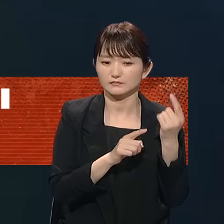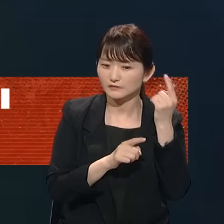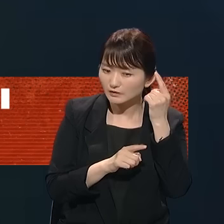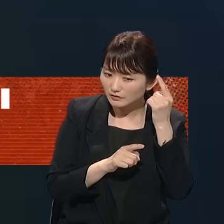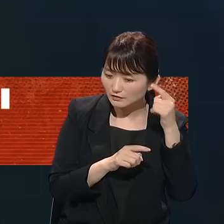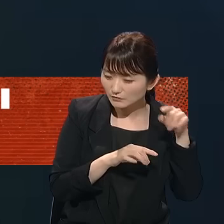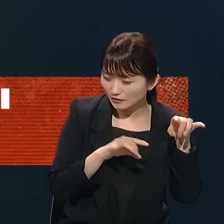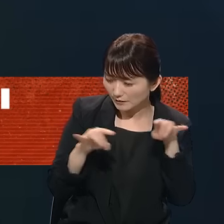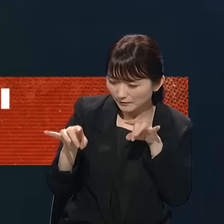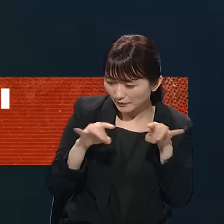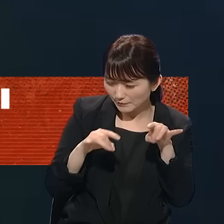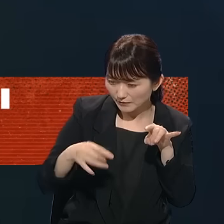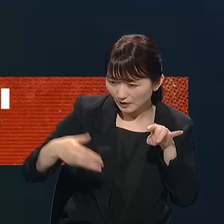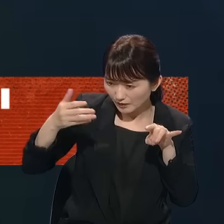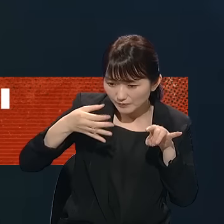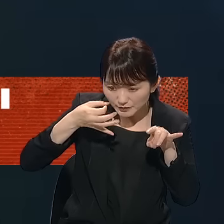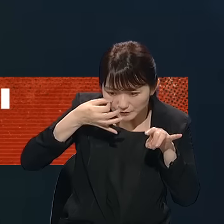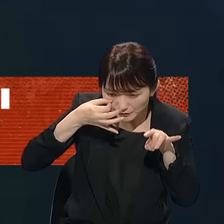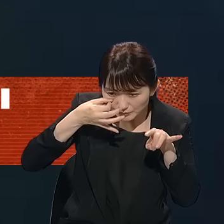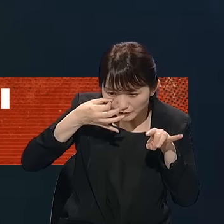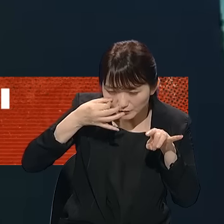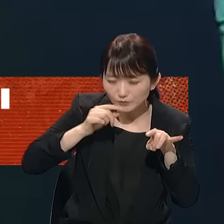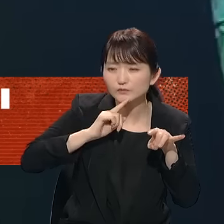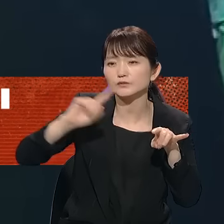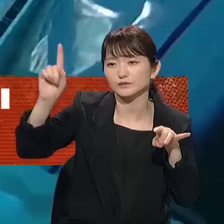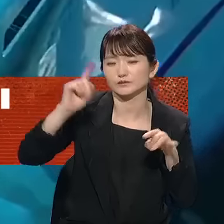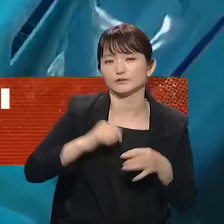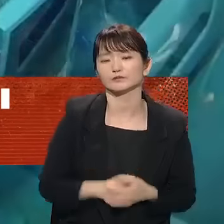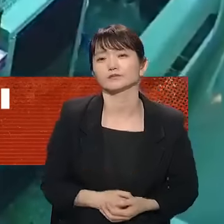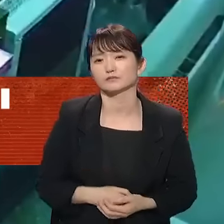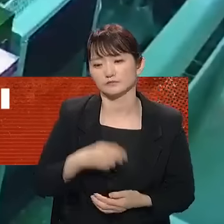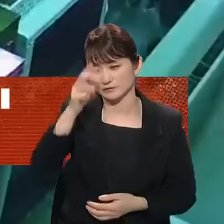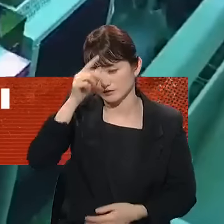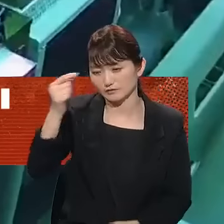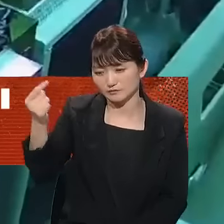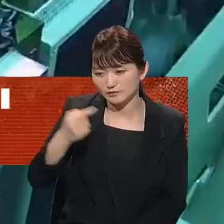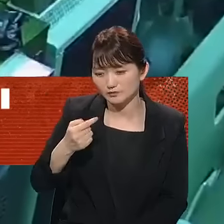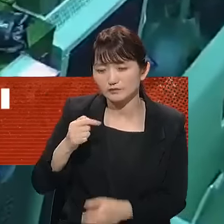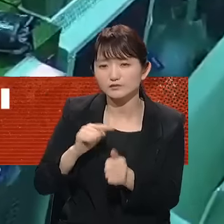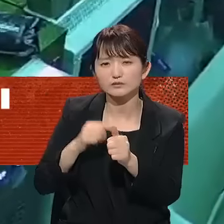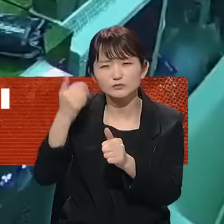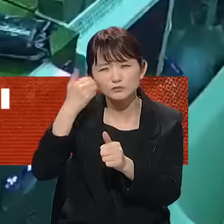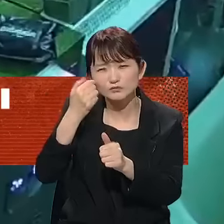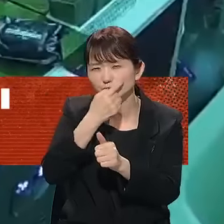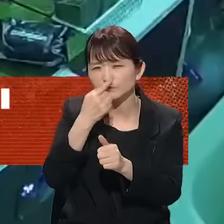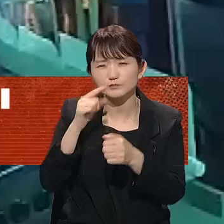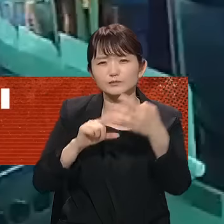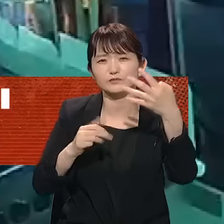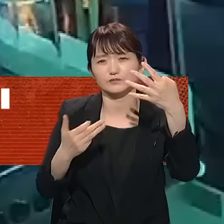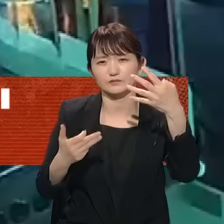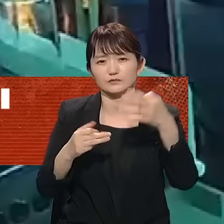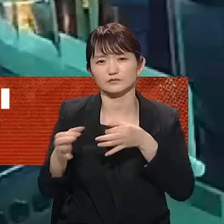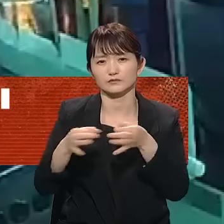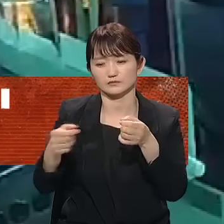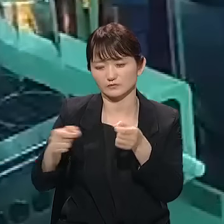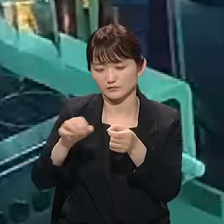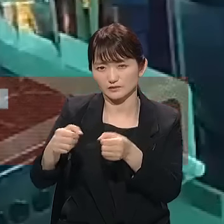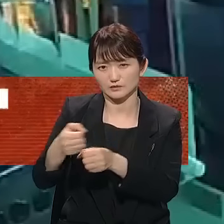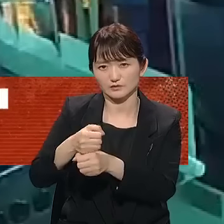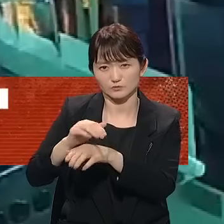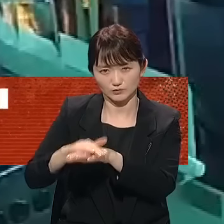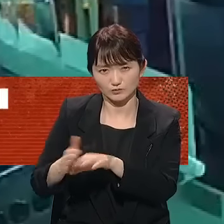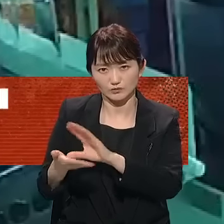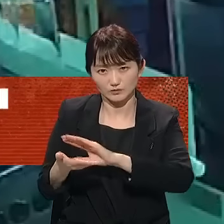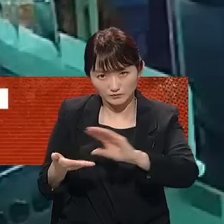하고 신고를 한 겁니다. 이후 경찰이 출동을 해서 남성의 신원을 확인했습니다. 지난 4월 18일에도 가게 앞에 짐을 놓고